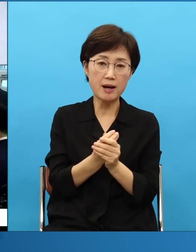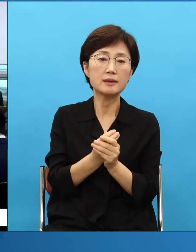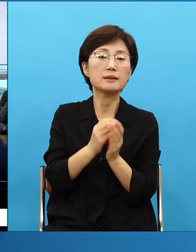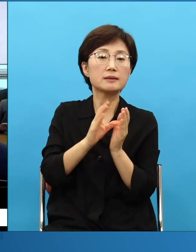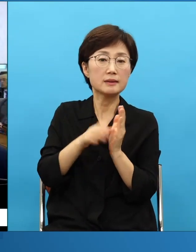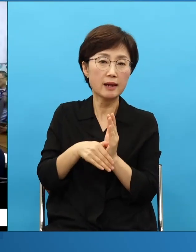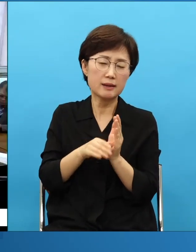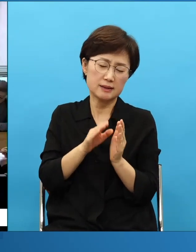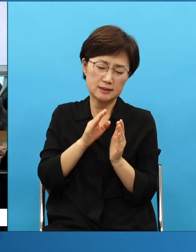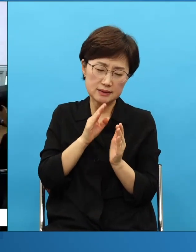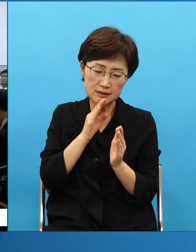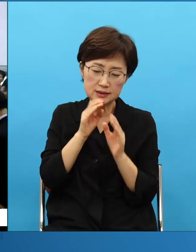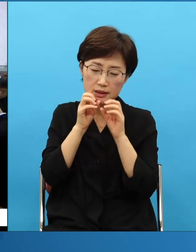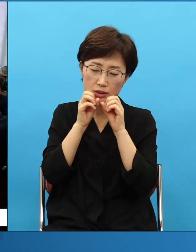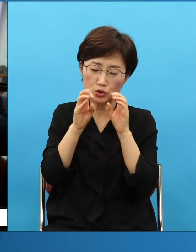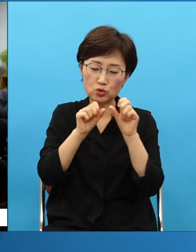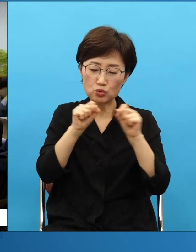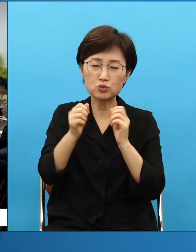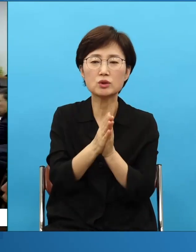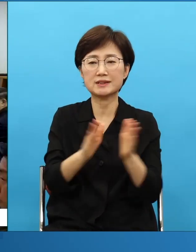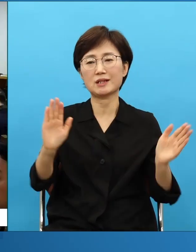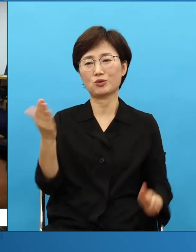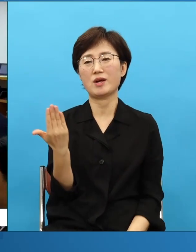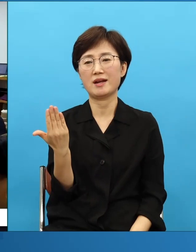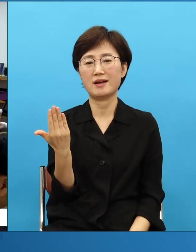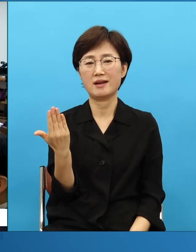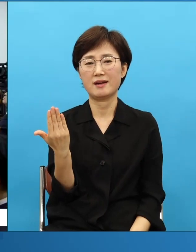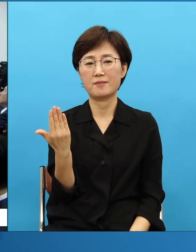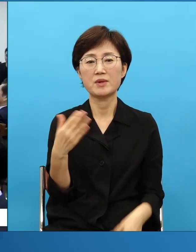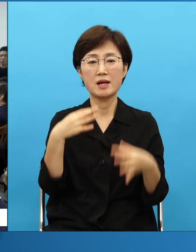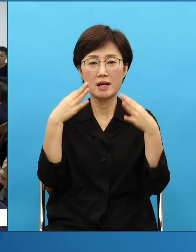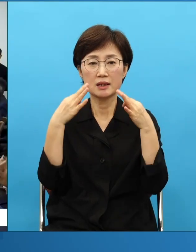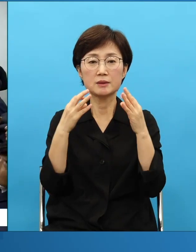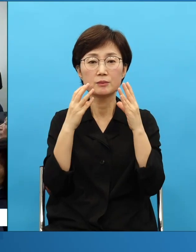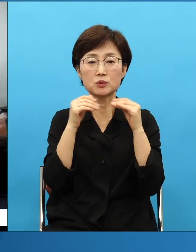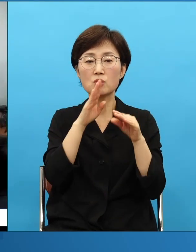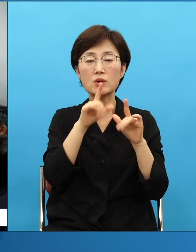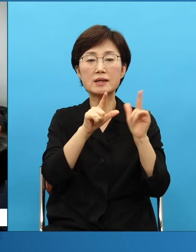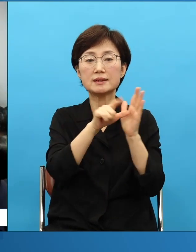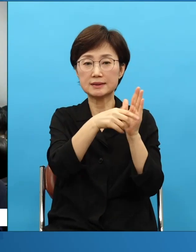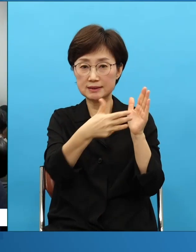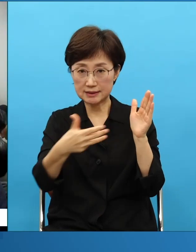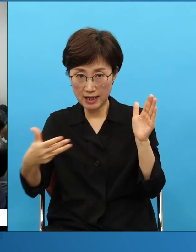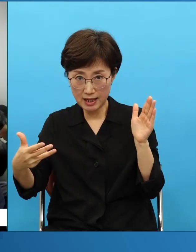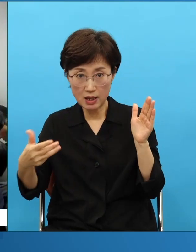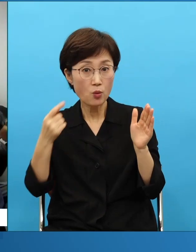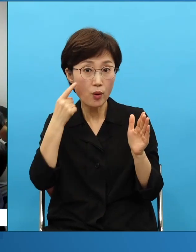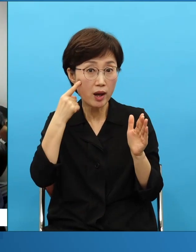비로소 성경대로의 전도운동이 시작된다며 금토일 시대를 237 5천